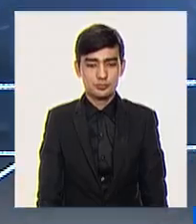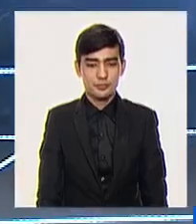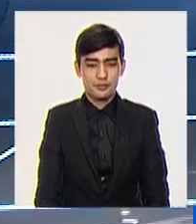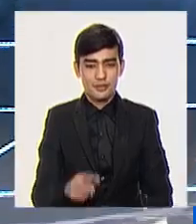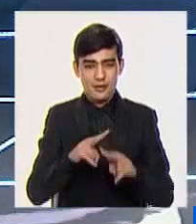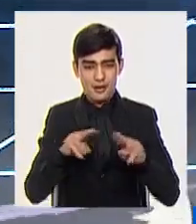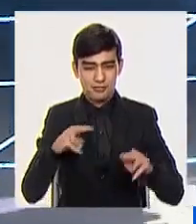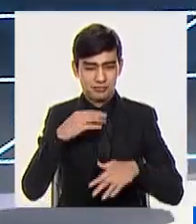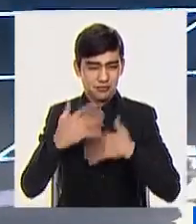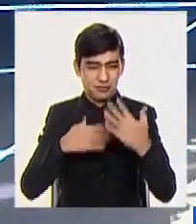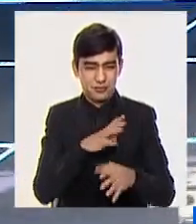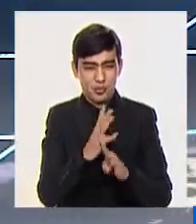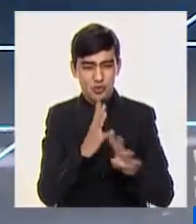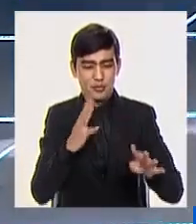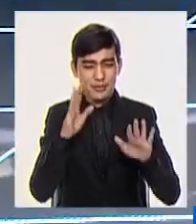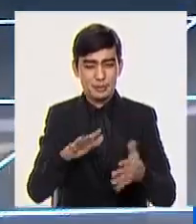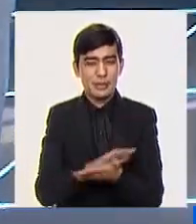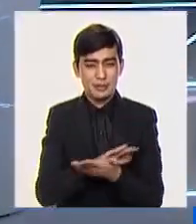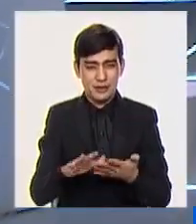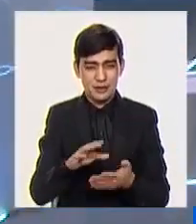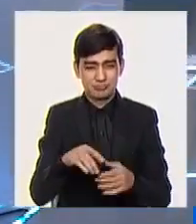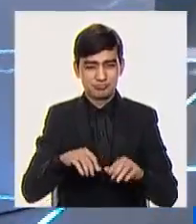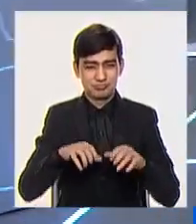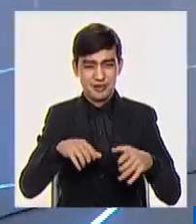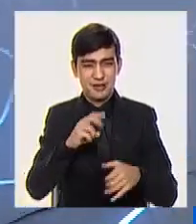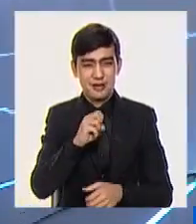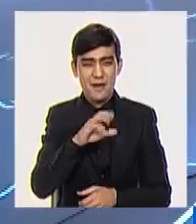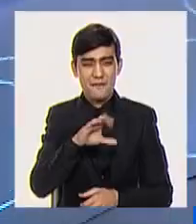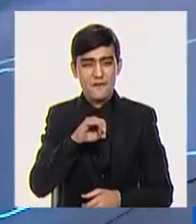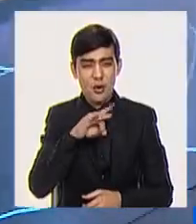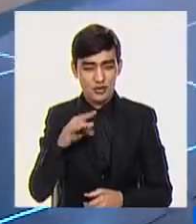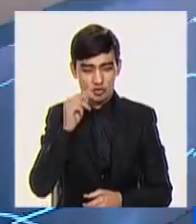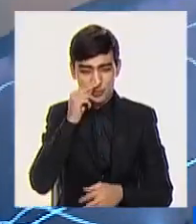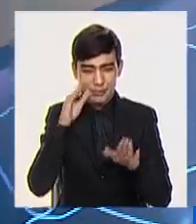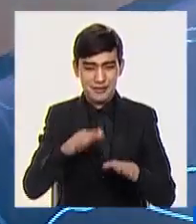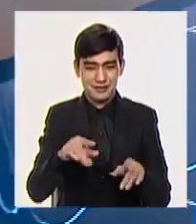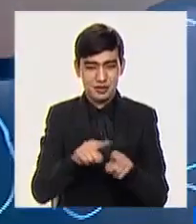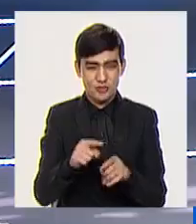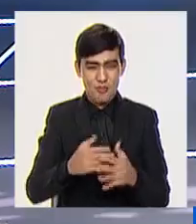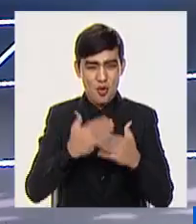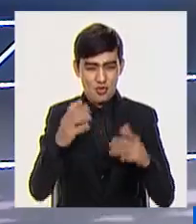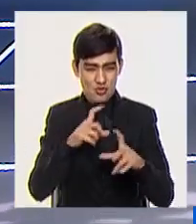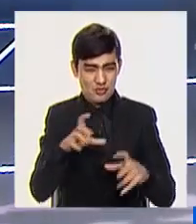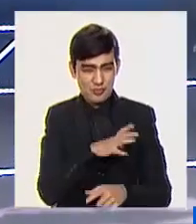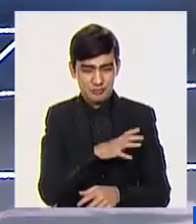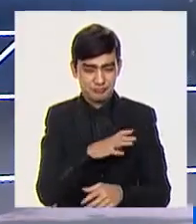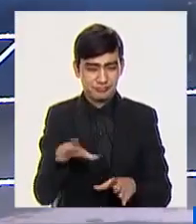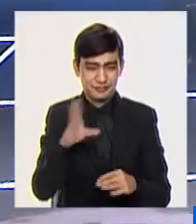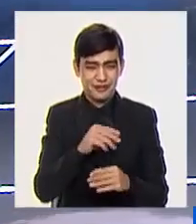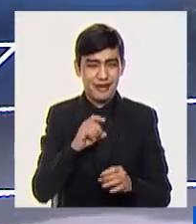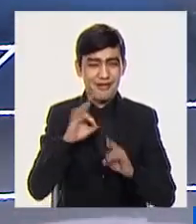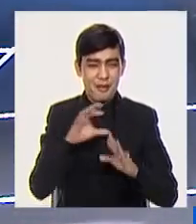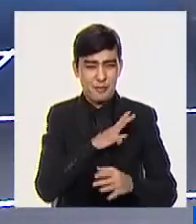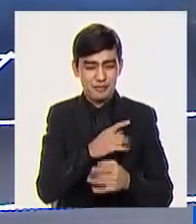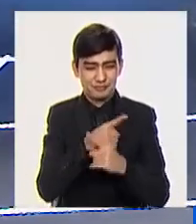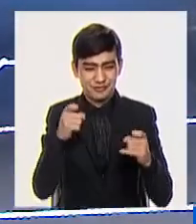Вот такая давка в очереди за бесплатными коврами произошла сегодня в Шымкенте. Внимание большого числа людей привлек рекламный